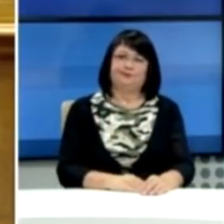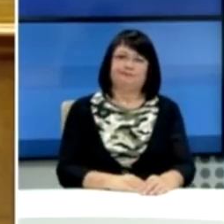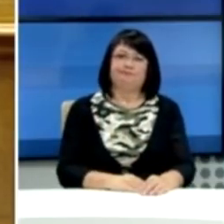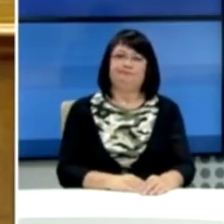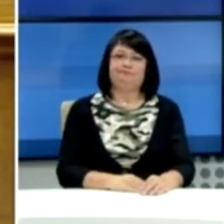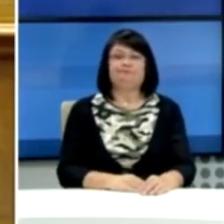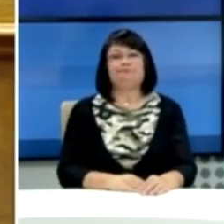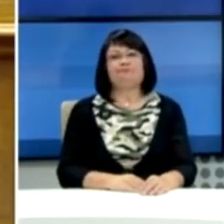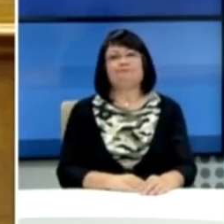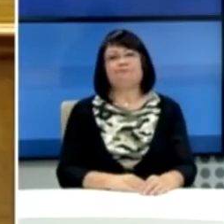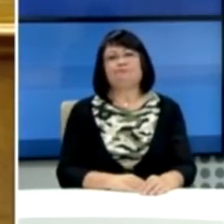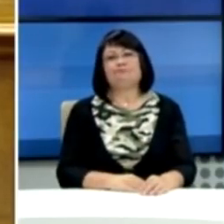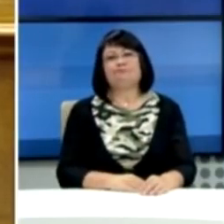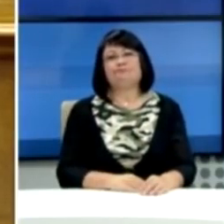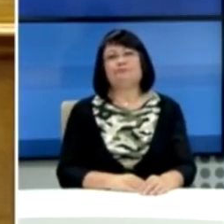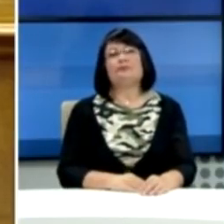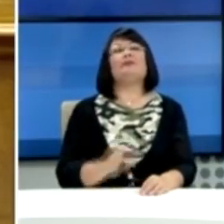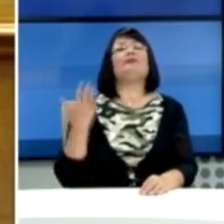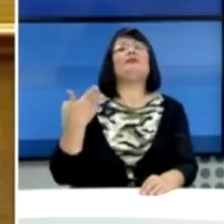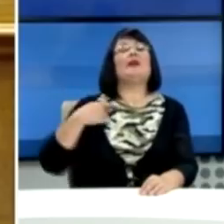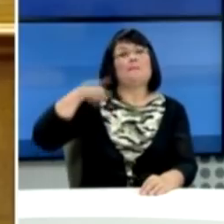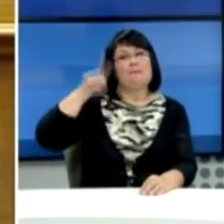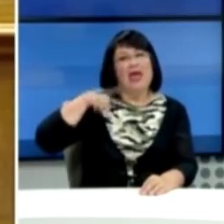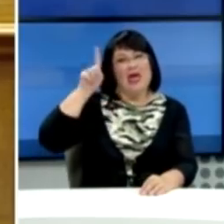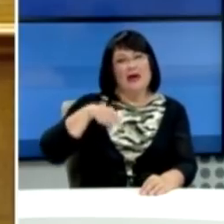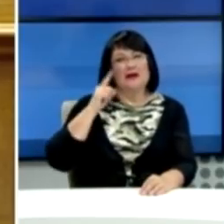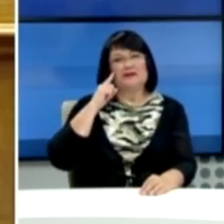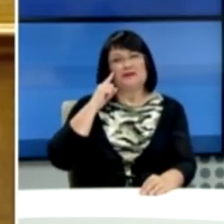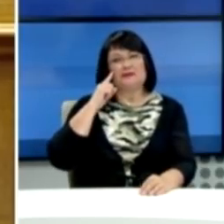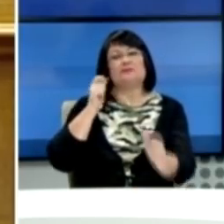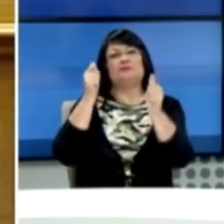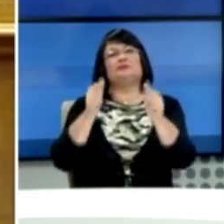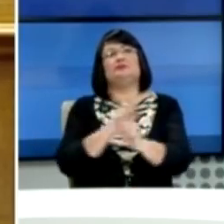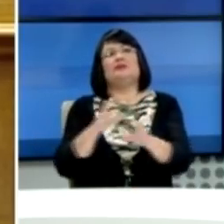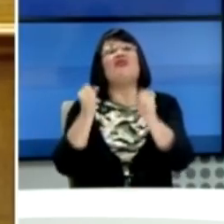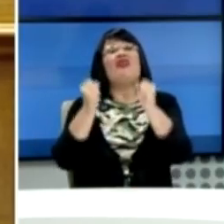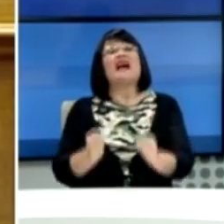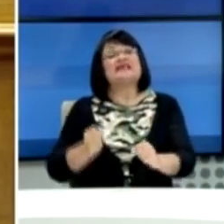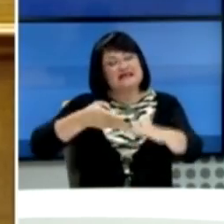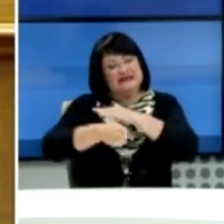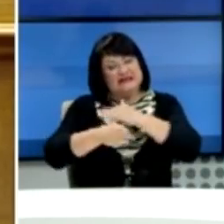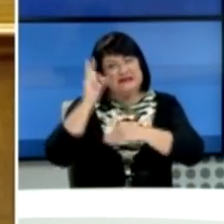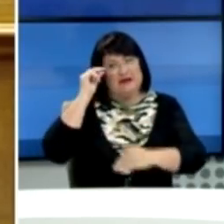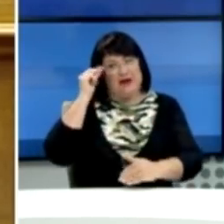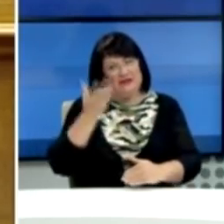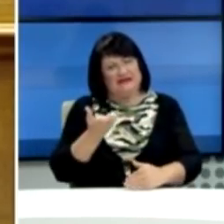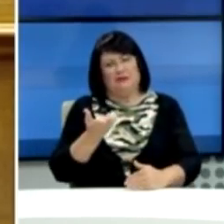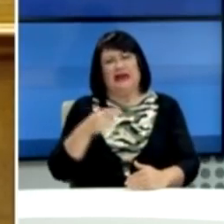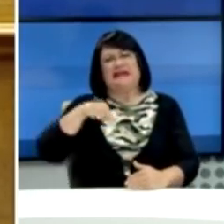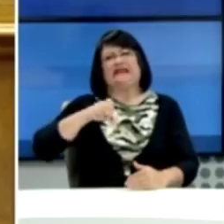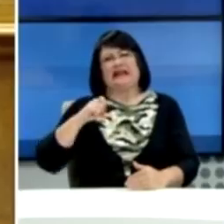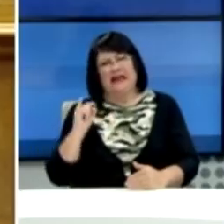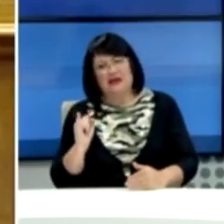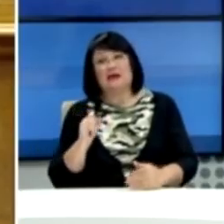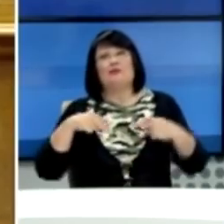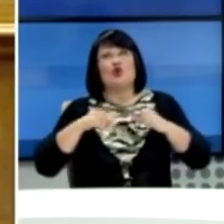και κύριοι, τις προηγούμενες μέρες, με αφορμή και την ανακοίνωση των βάσεων, η Υπουργός Παιδείας